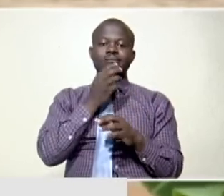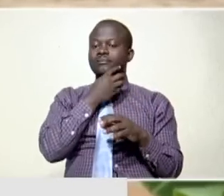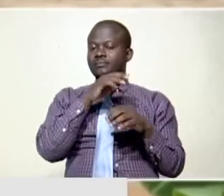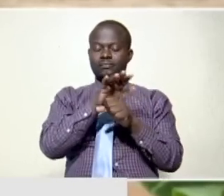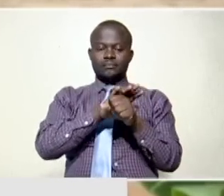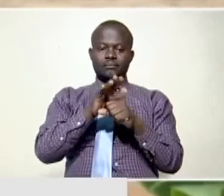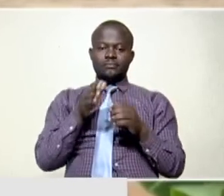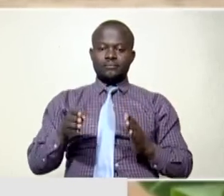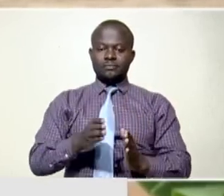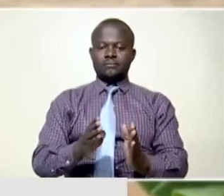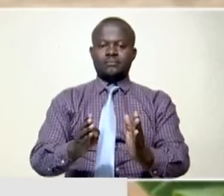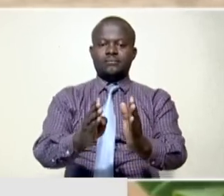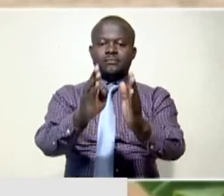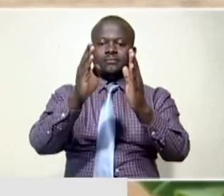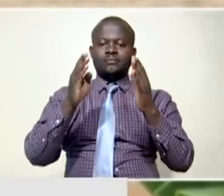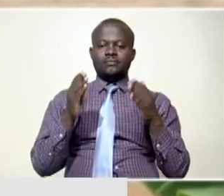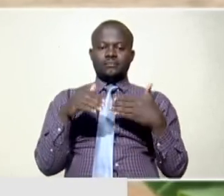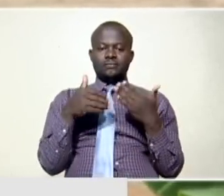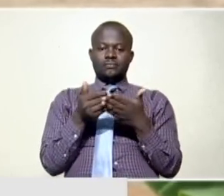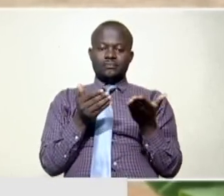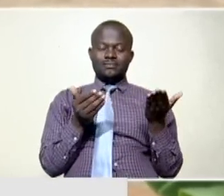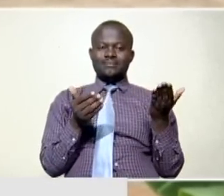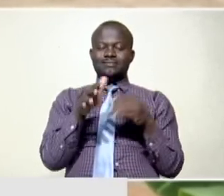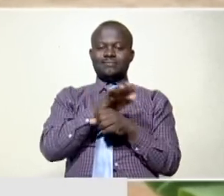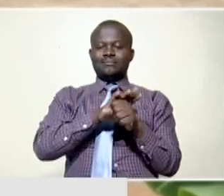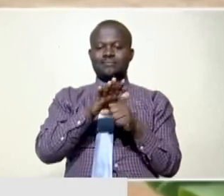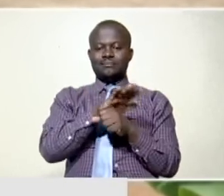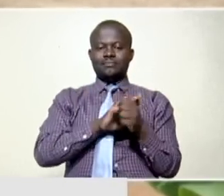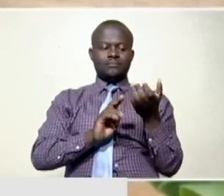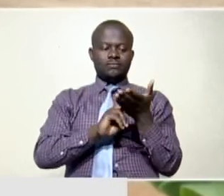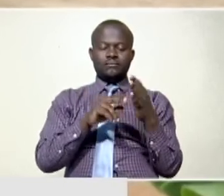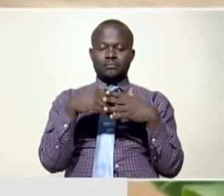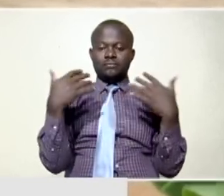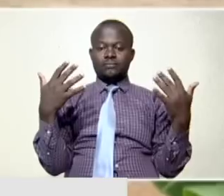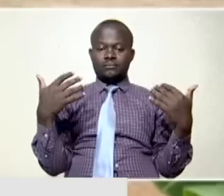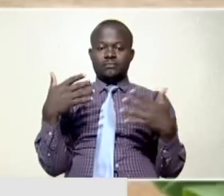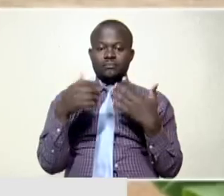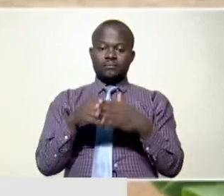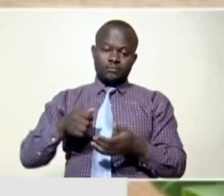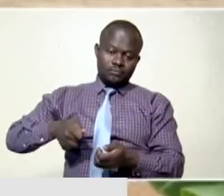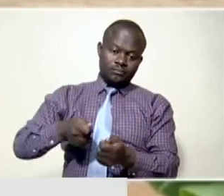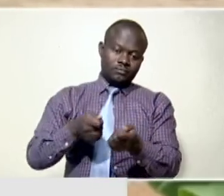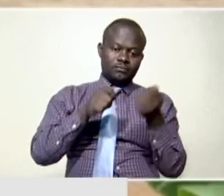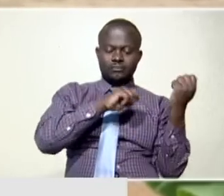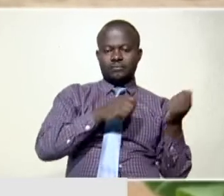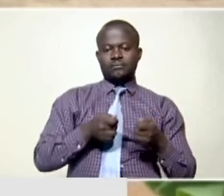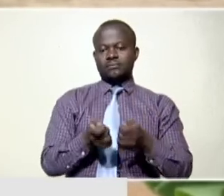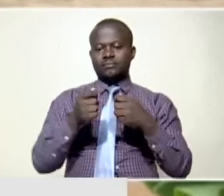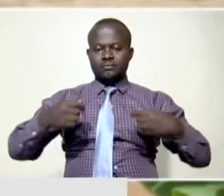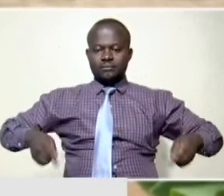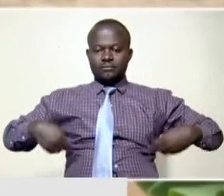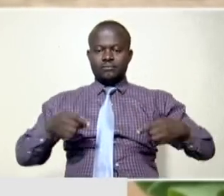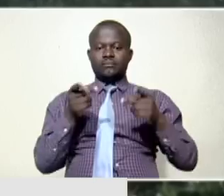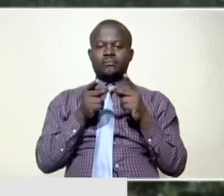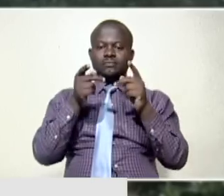muhanda. Intego zari zarapfutse nyine dukoresha amaboko ibitiyo ingorofani haraho